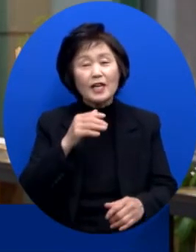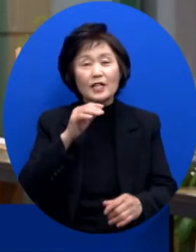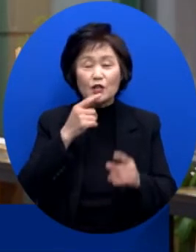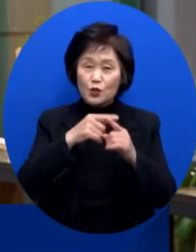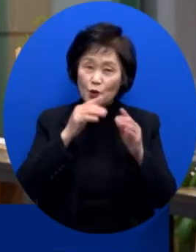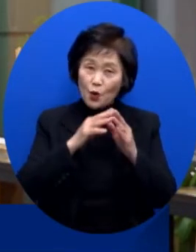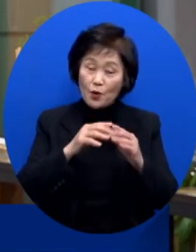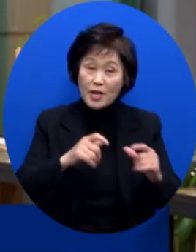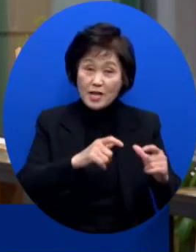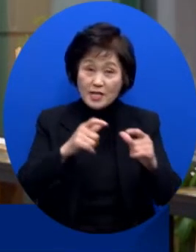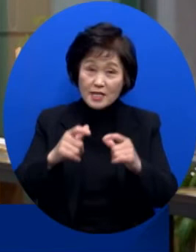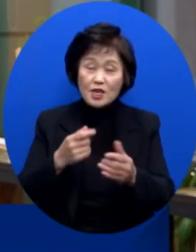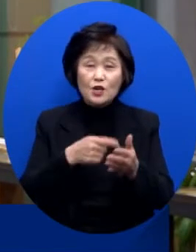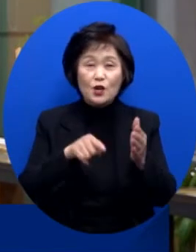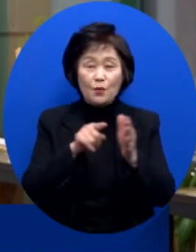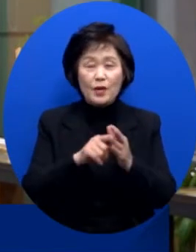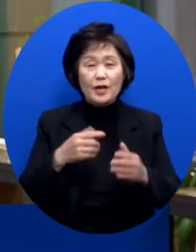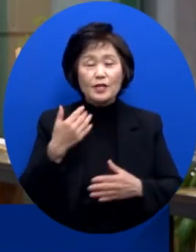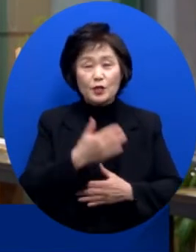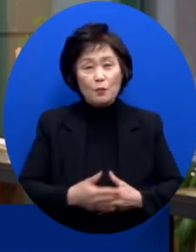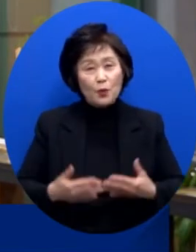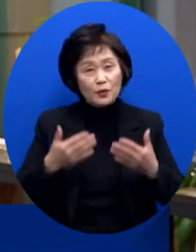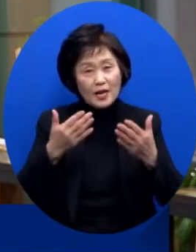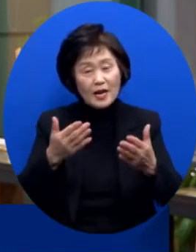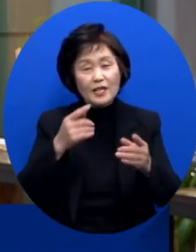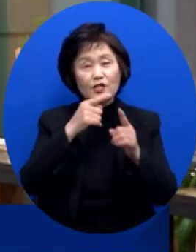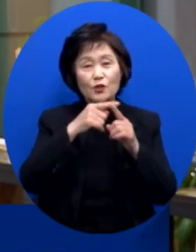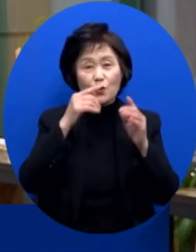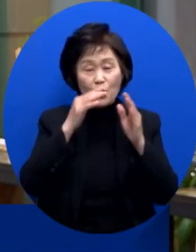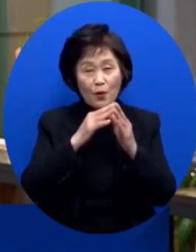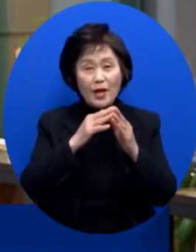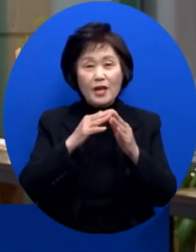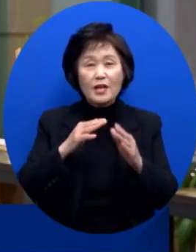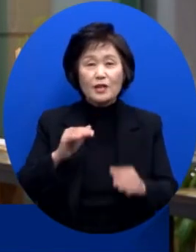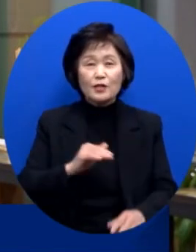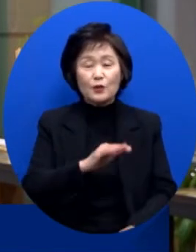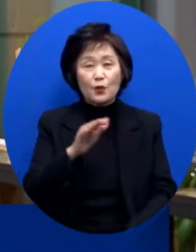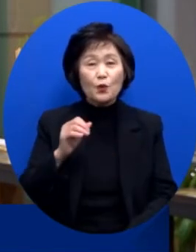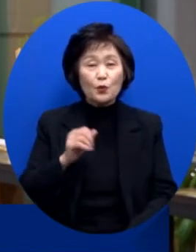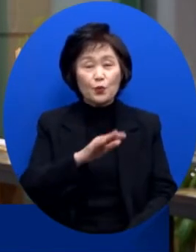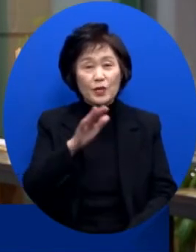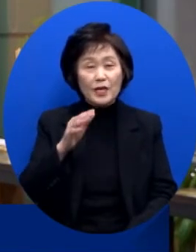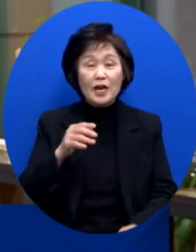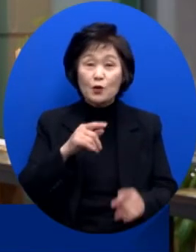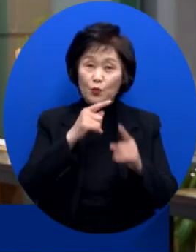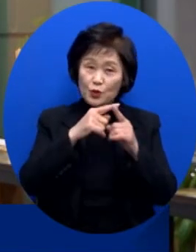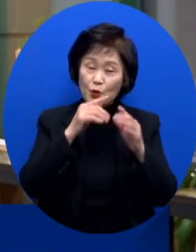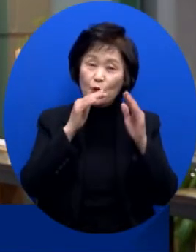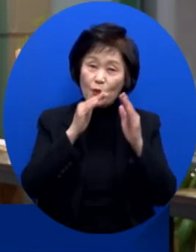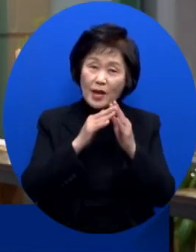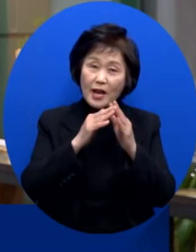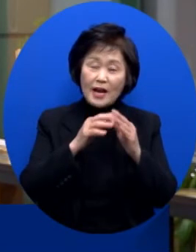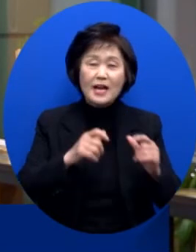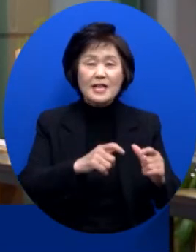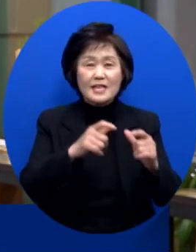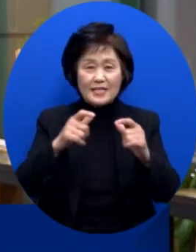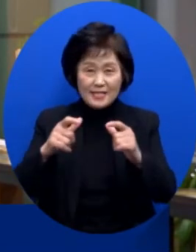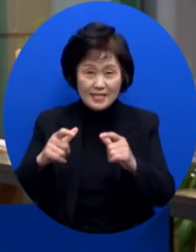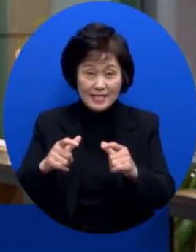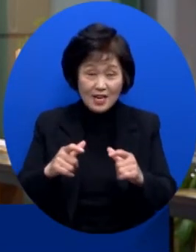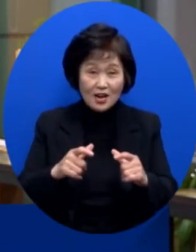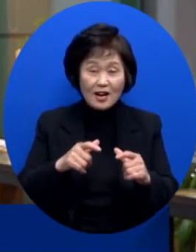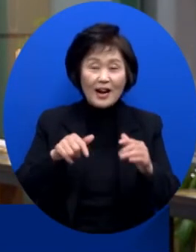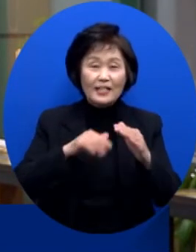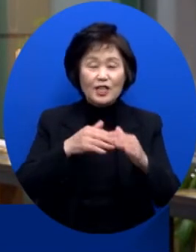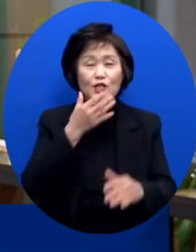지역사회를 위해서 봉사하는 교회, 우리 이 원도막 교회가 이 지역에